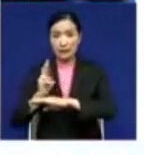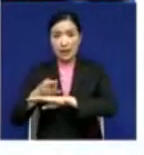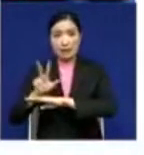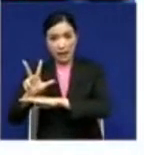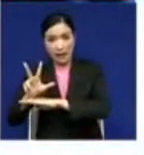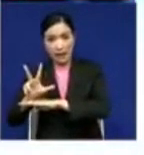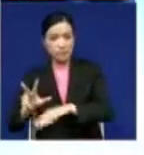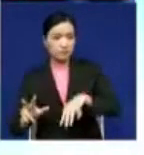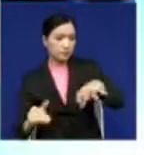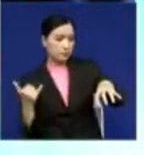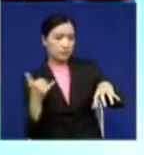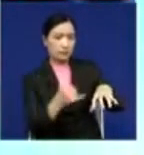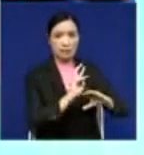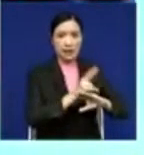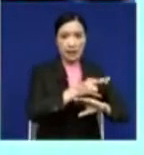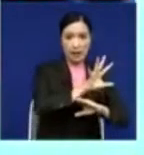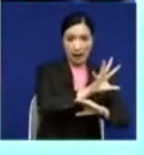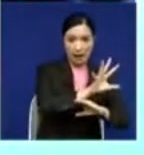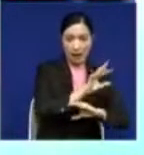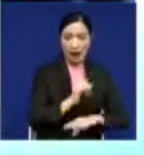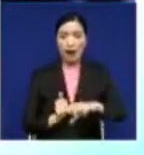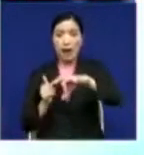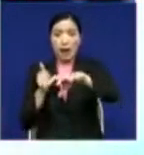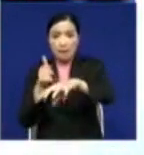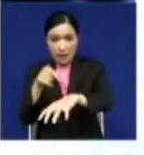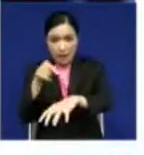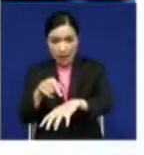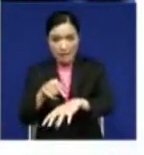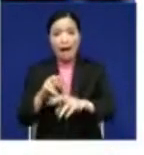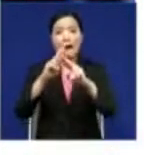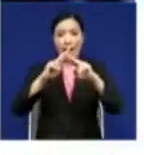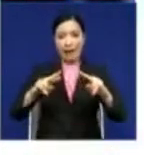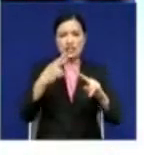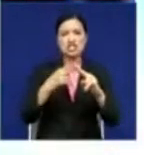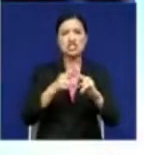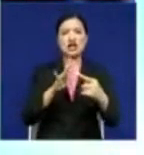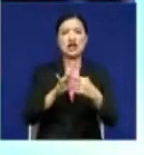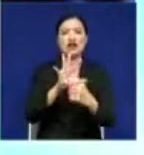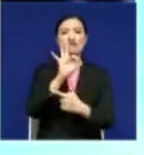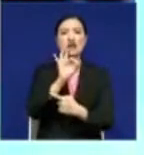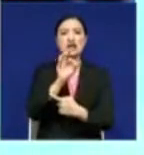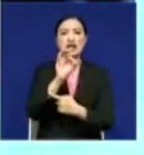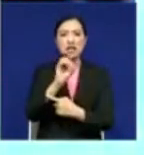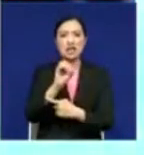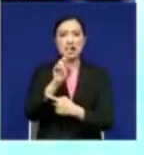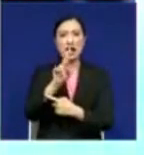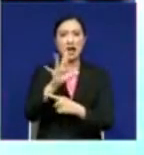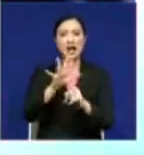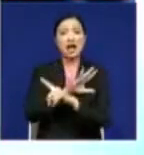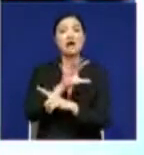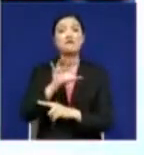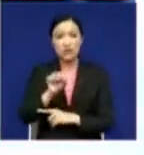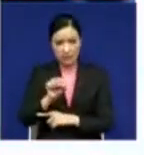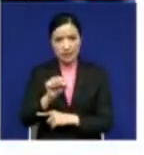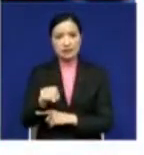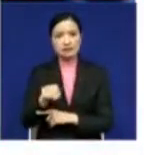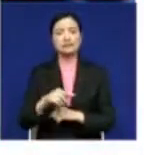ลางคืนนะครับเช่นเดียวกันครับวันที่22สิงหาคมก็ทำงานที่ร้านในสาขาถนนพระราม3นะครับ